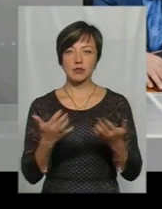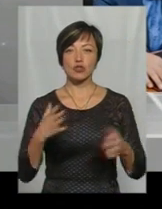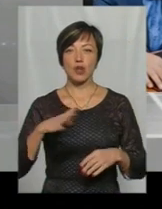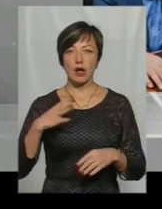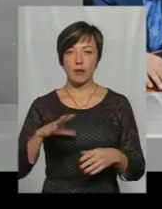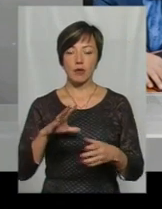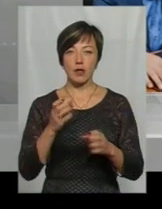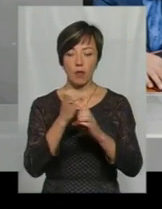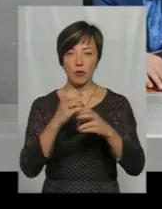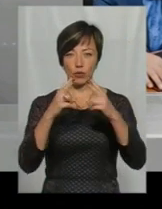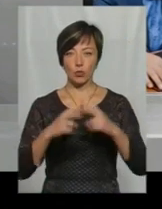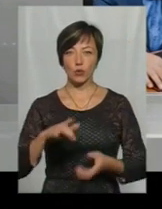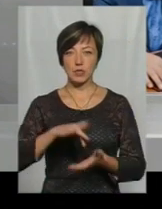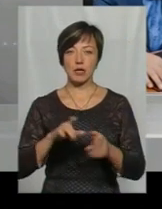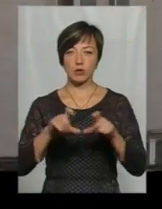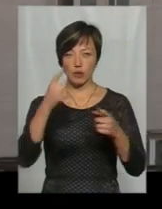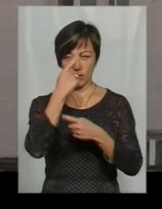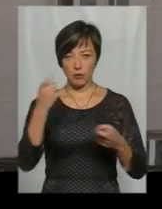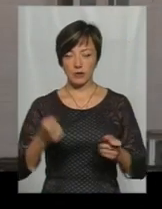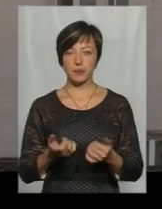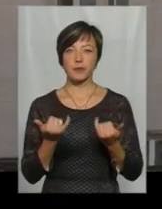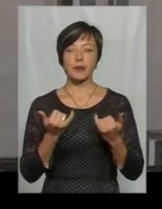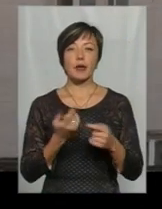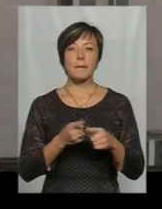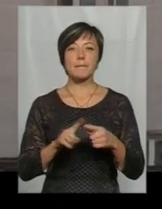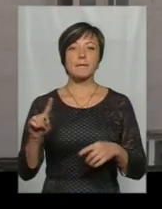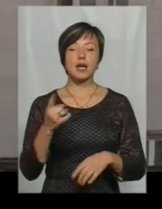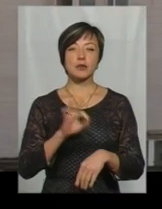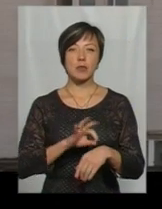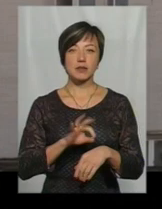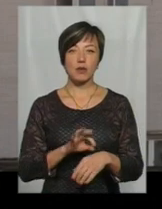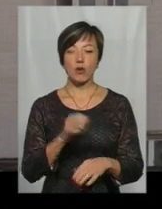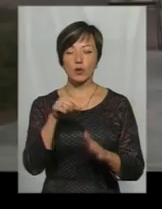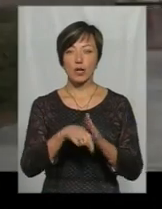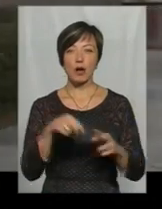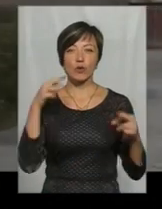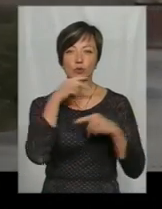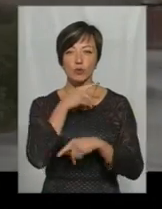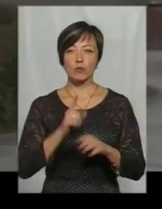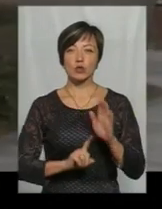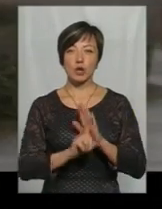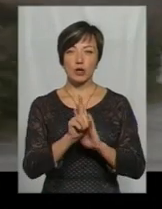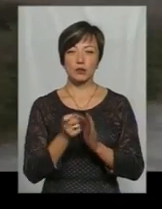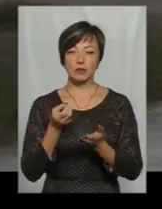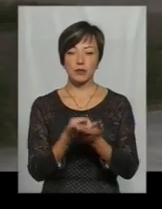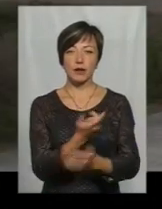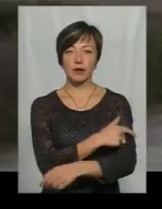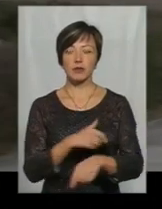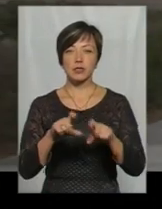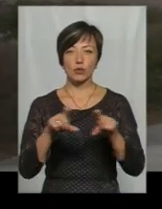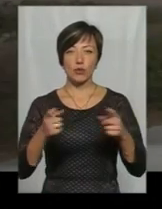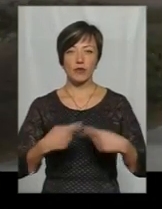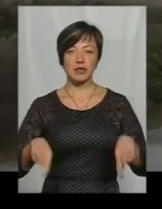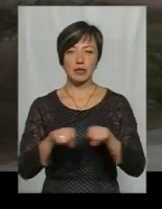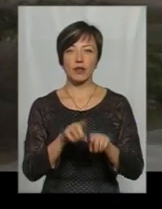чекаємо від лабораторного центру інформацію. Нагадаю, перші пацієнти з ознаками харчового отруєння почали надходити до інфекційного